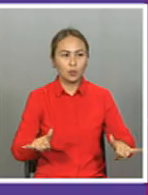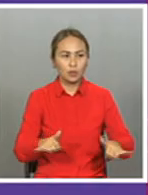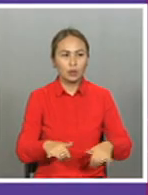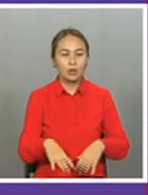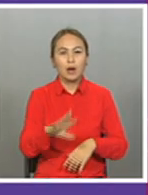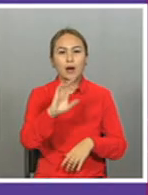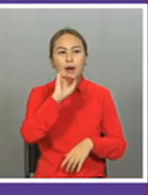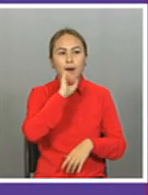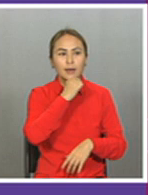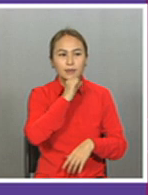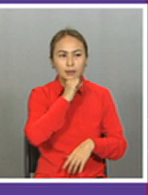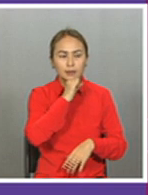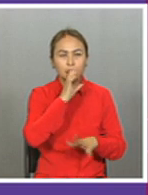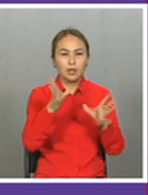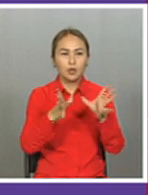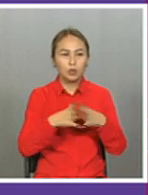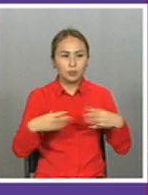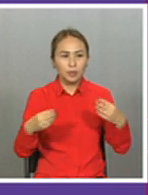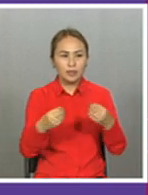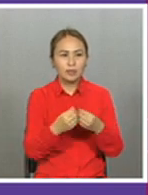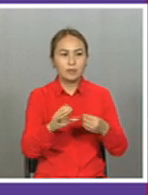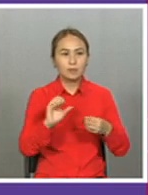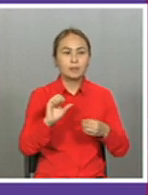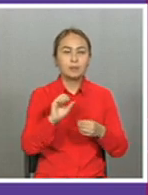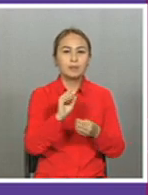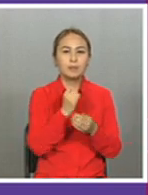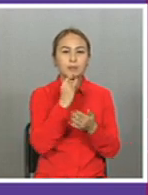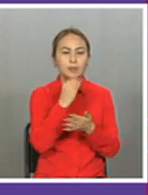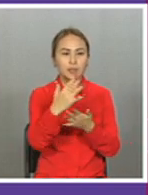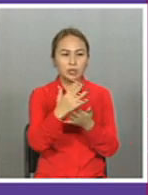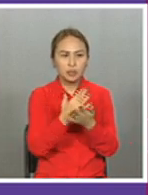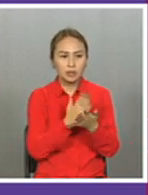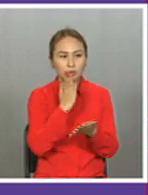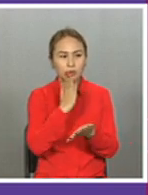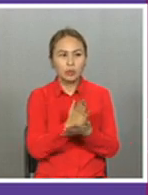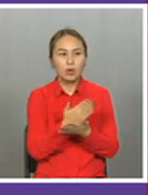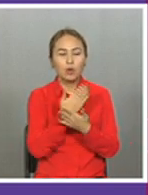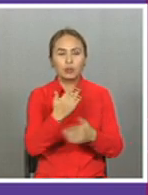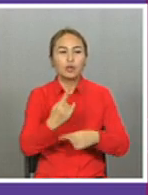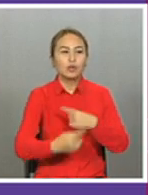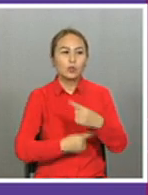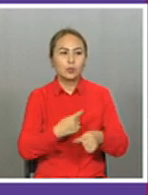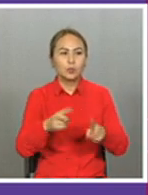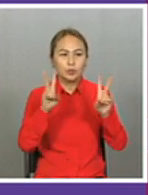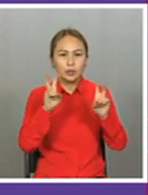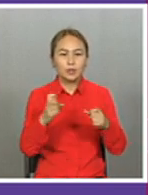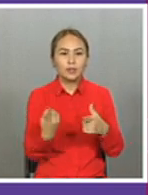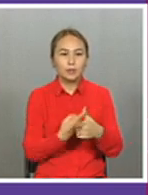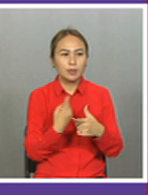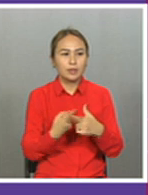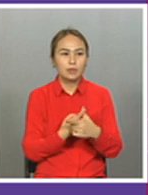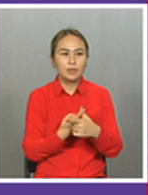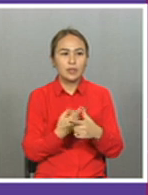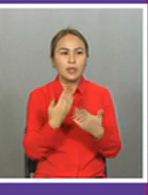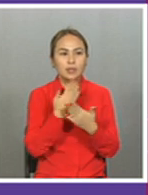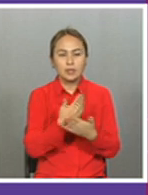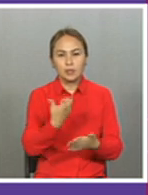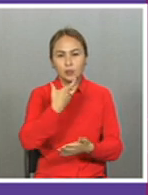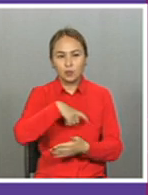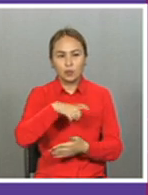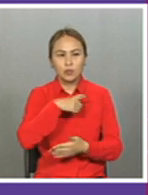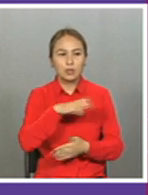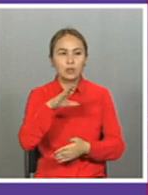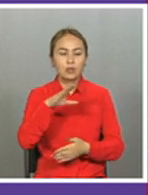таралуы. Атадан отбасының бірнеше тегі өрбейді. Оны ұрпақ деп атаймыз.